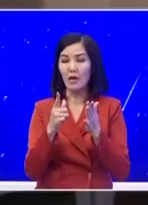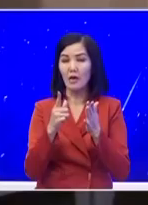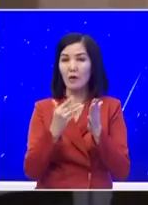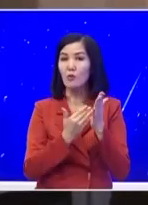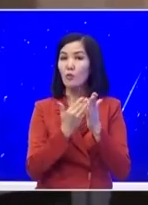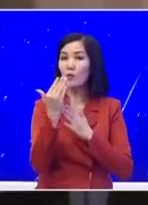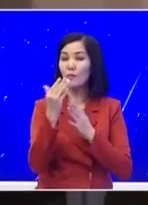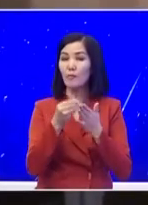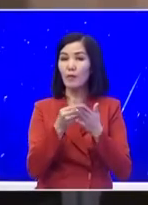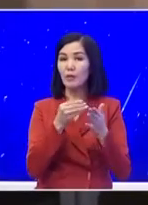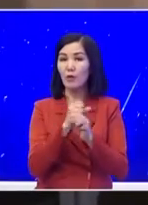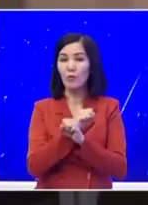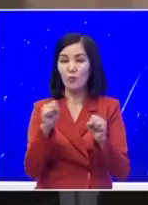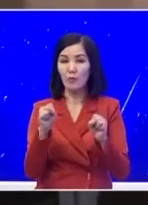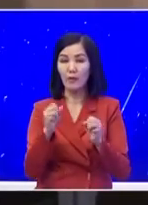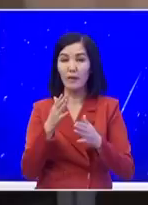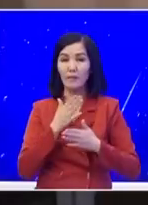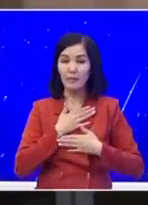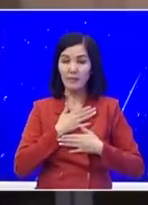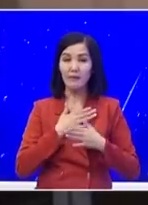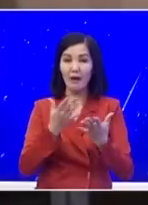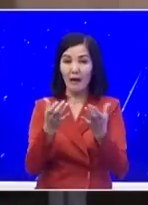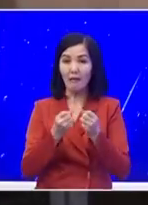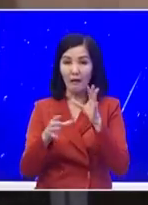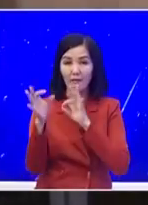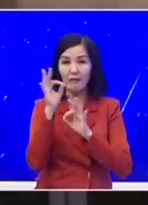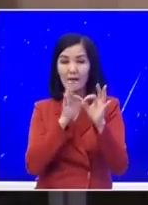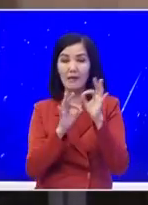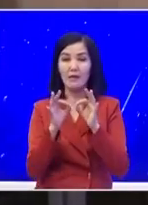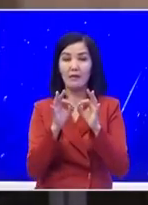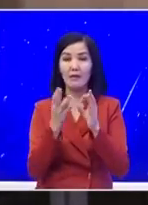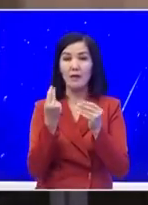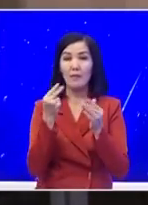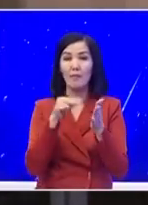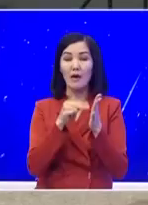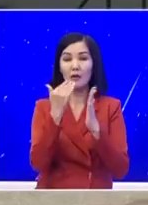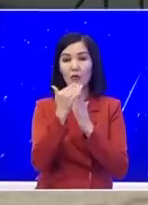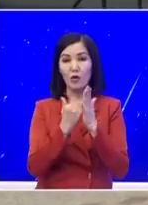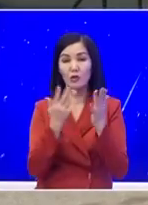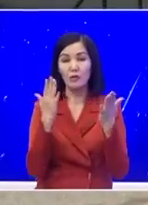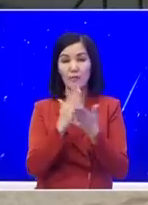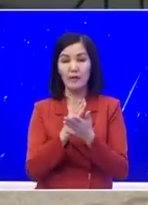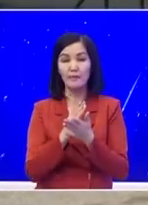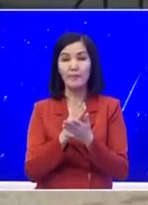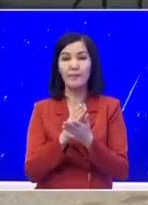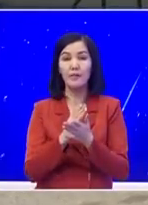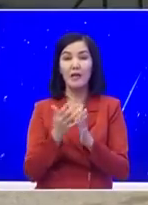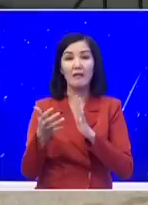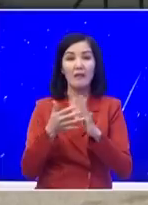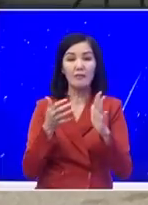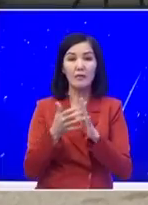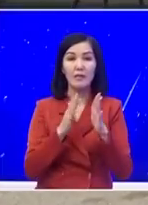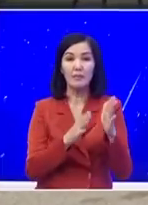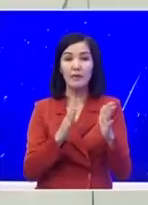Бізден алған дәріні, олардың да не жаңағы шектеулі бағасы бар. Содан олар асылмайды. Өңірде дәрі тапшылығы